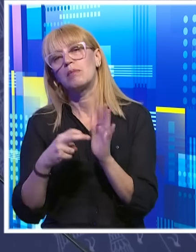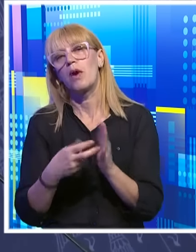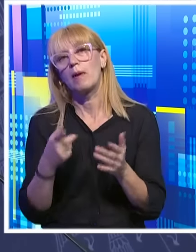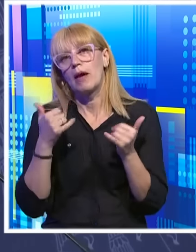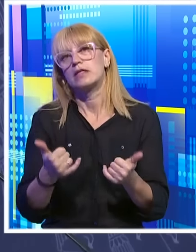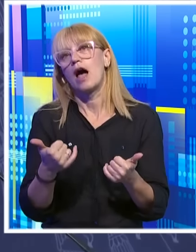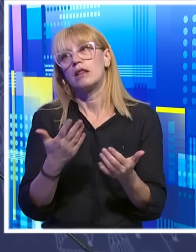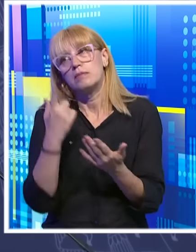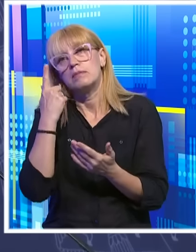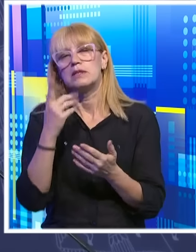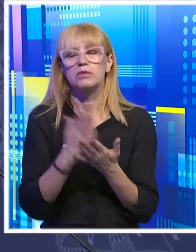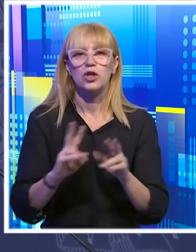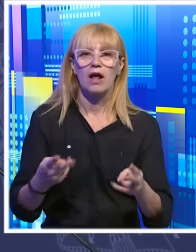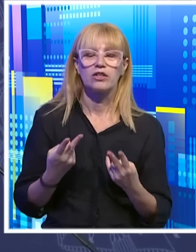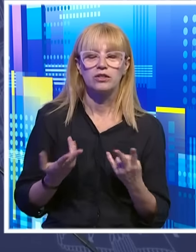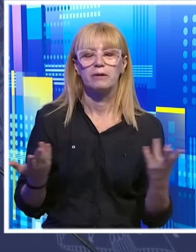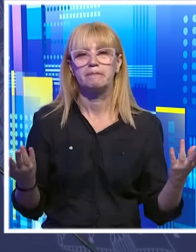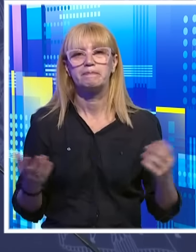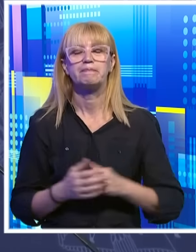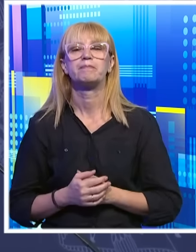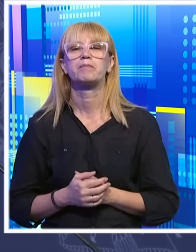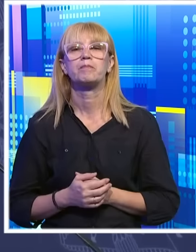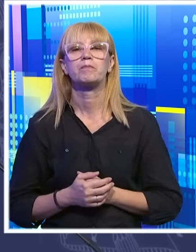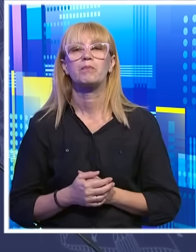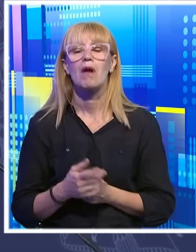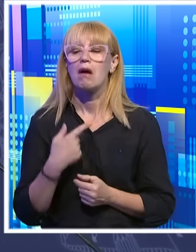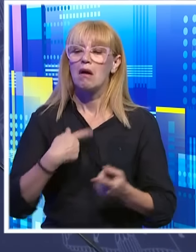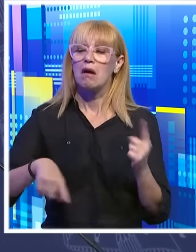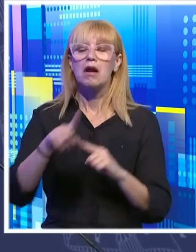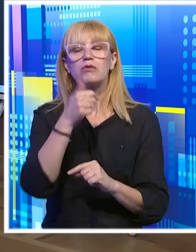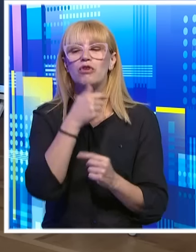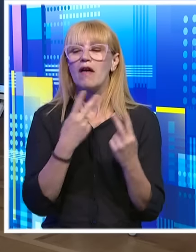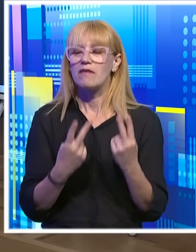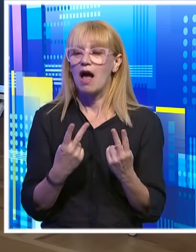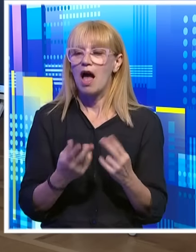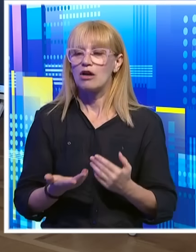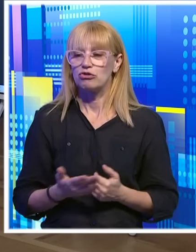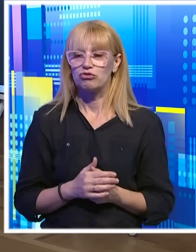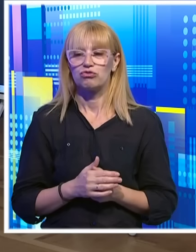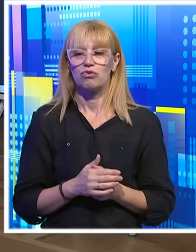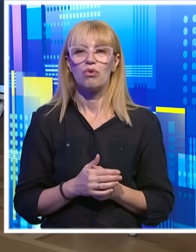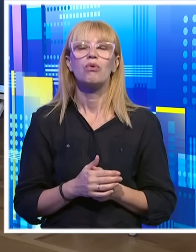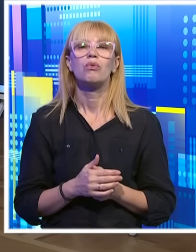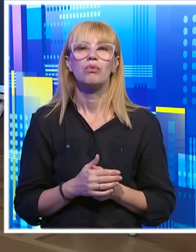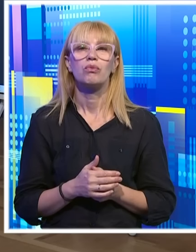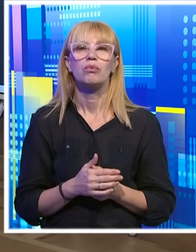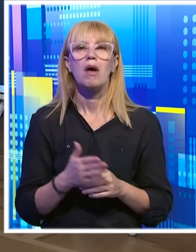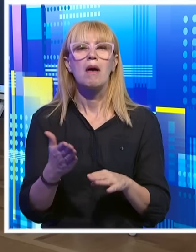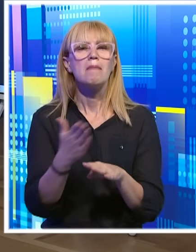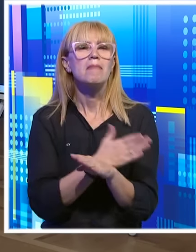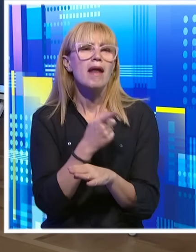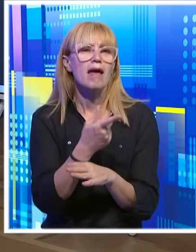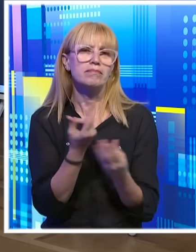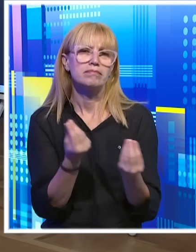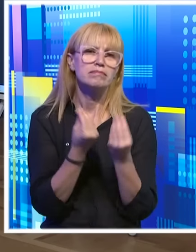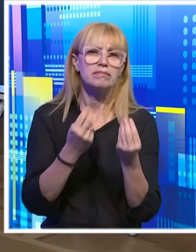prirode. Ono što je za nas važno, pre nego što dođem do izazovnih stvari,